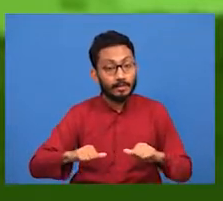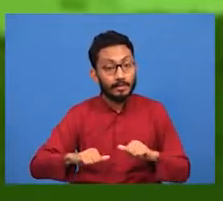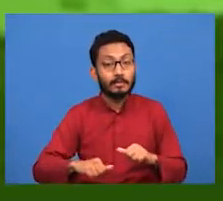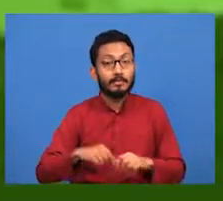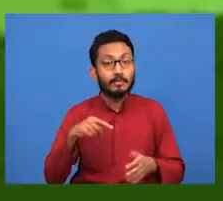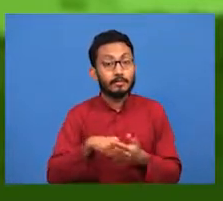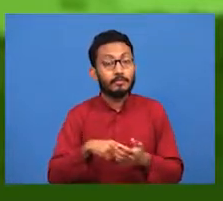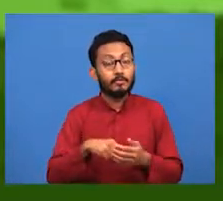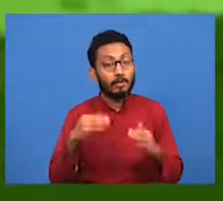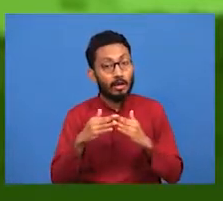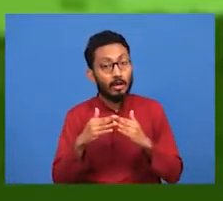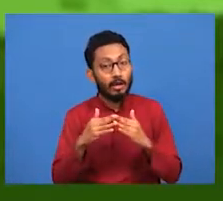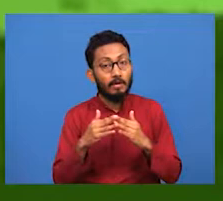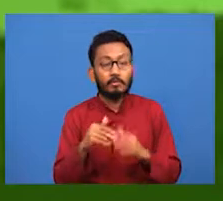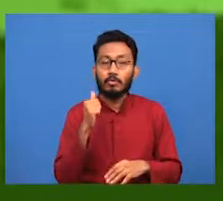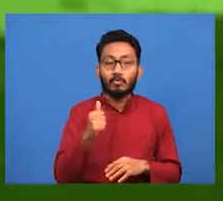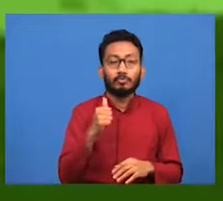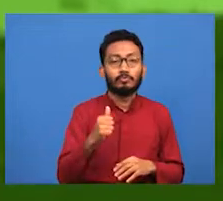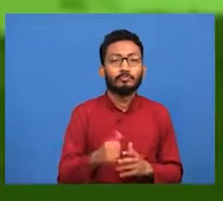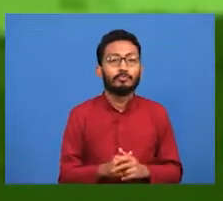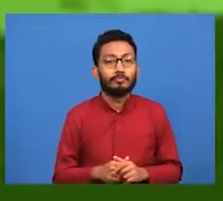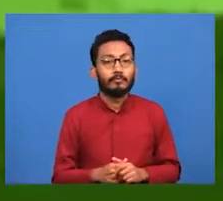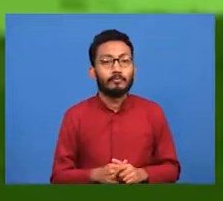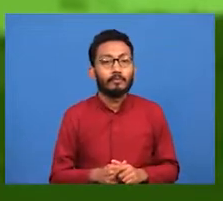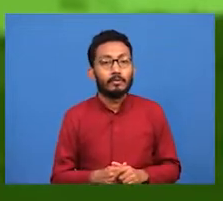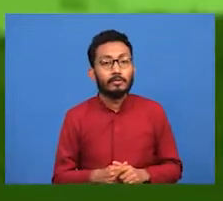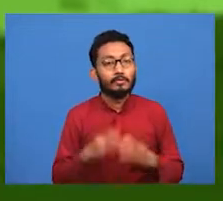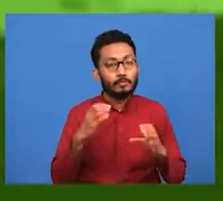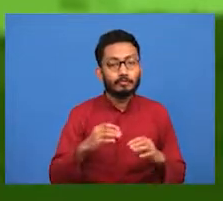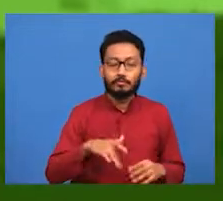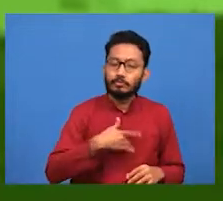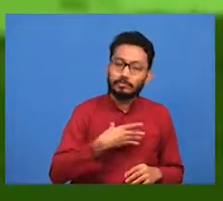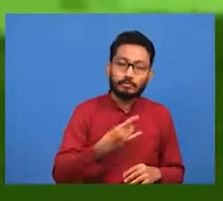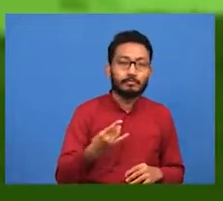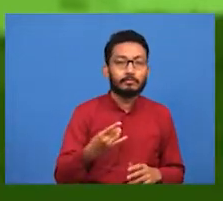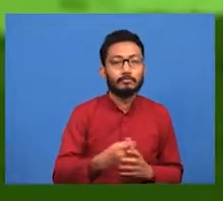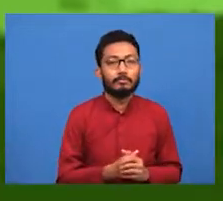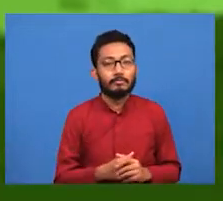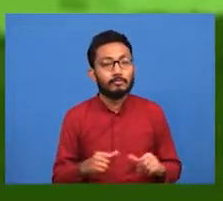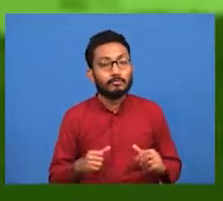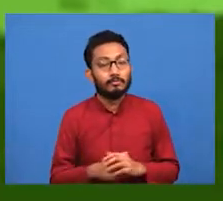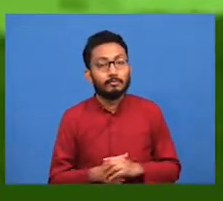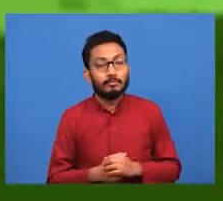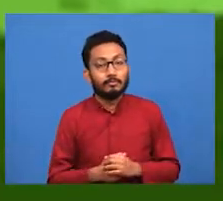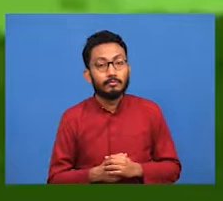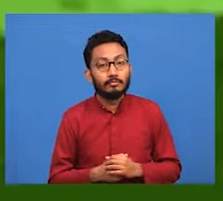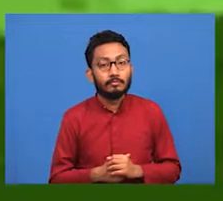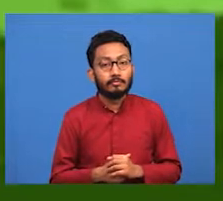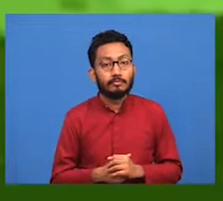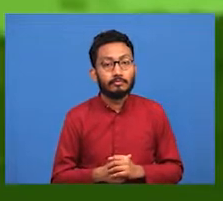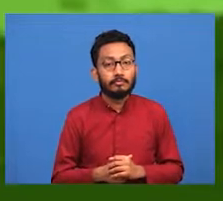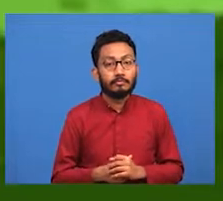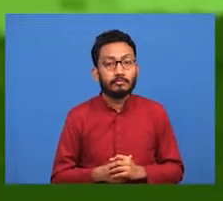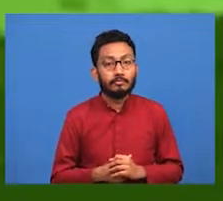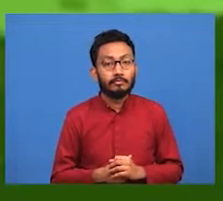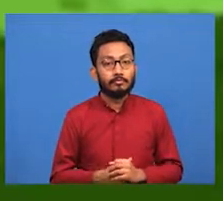Iya, bagus. Cikgu puji sikap bertanggungjawab terhadap diri sendiri dan sikap rajin